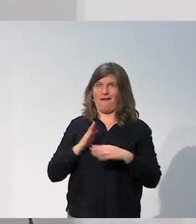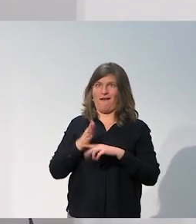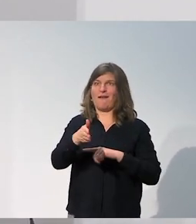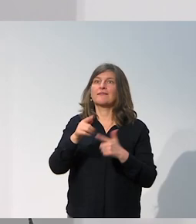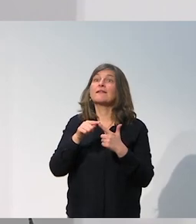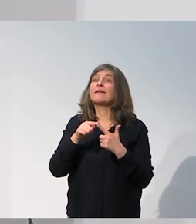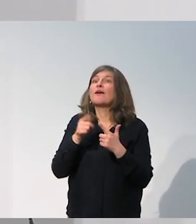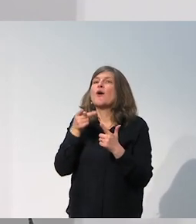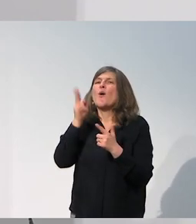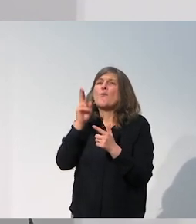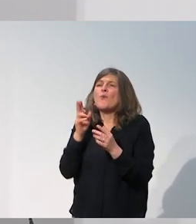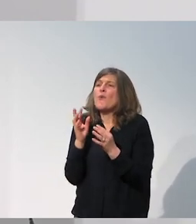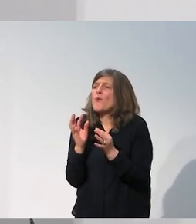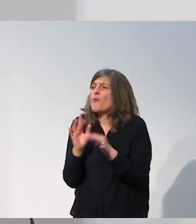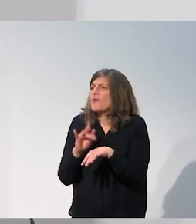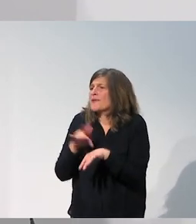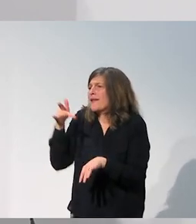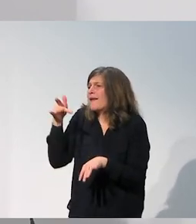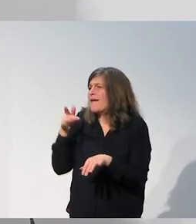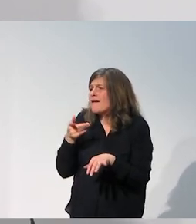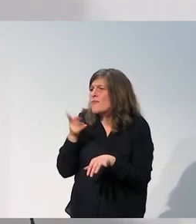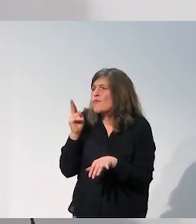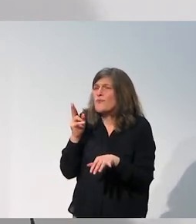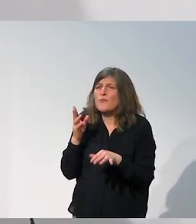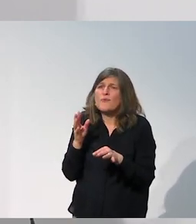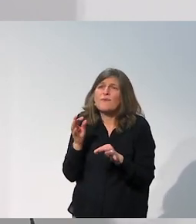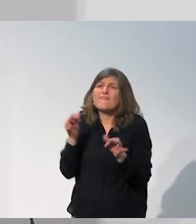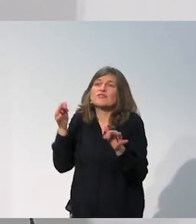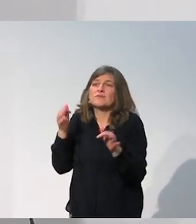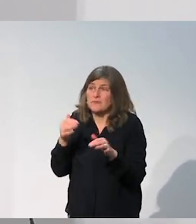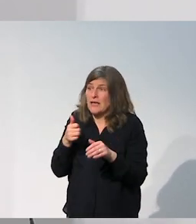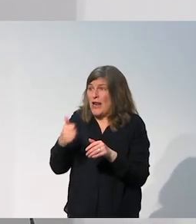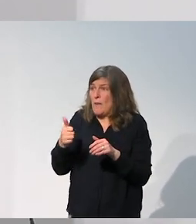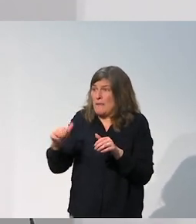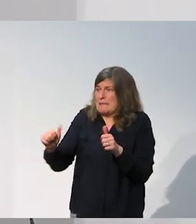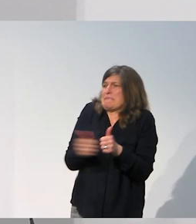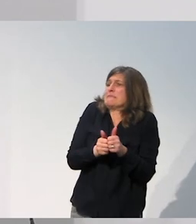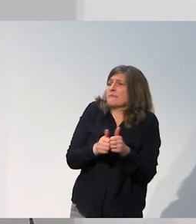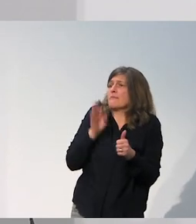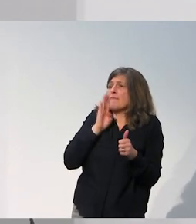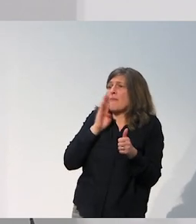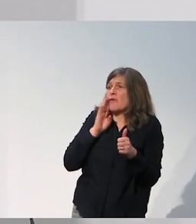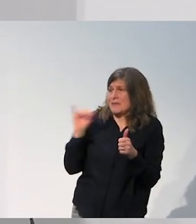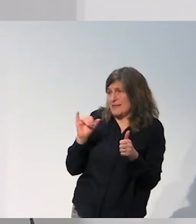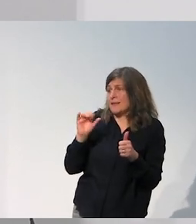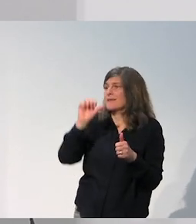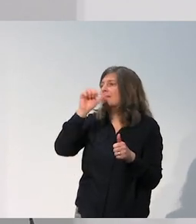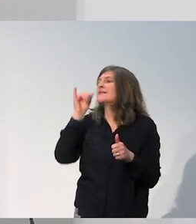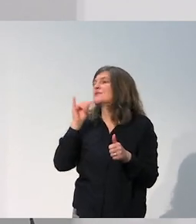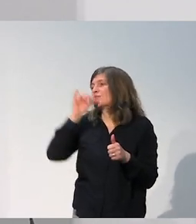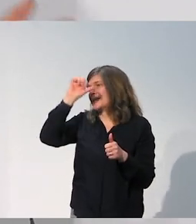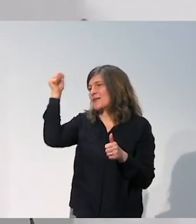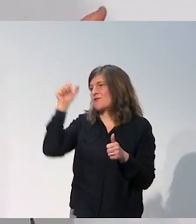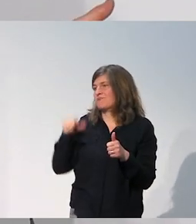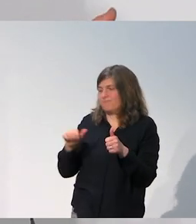plus vulnérable, celui qui est encore le plus vissé au corps de sa mère, c'est le petit garçon. Voilà. Mais